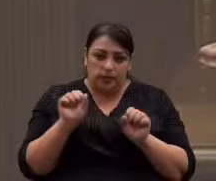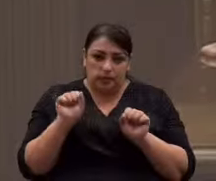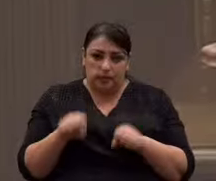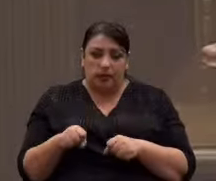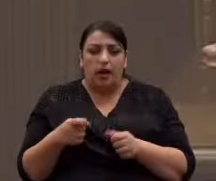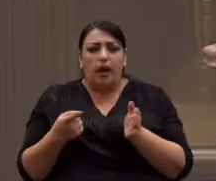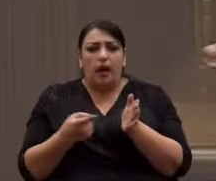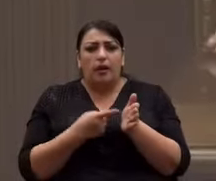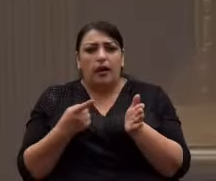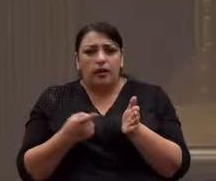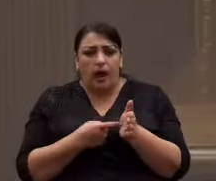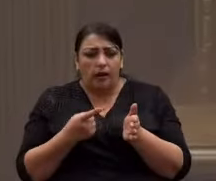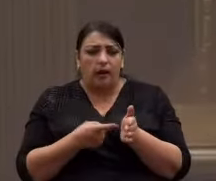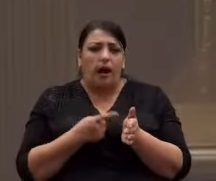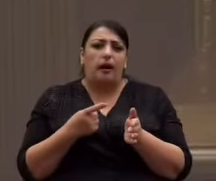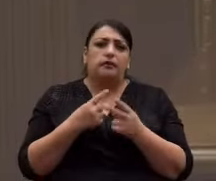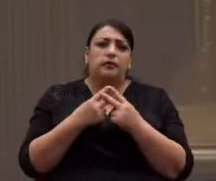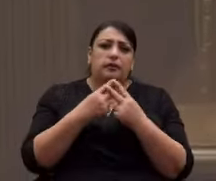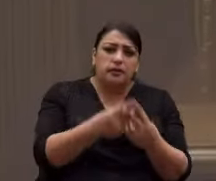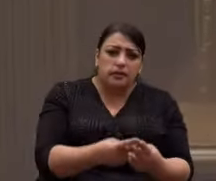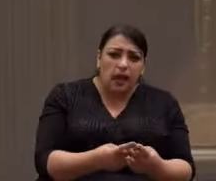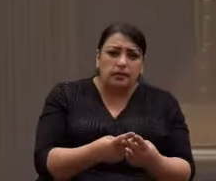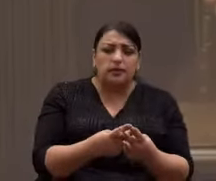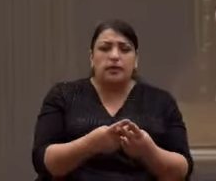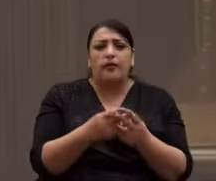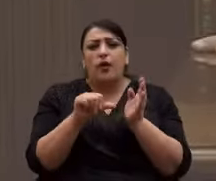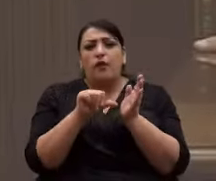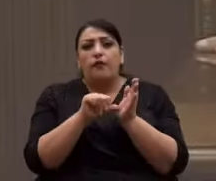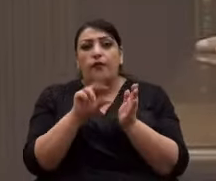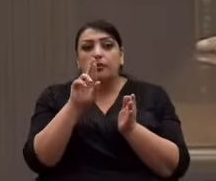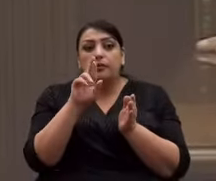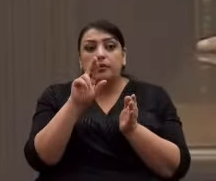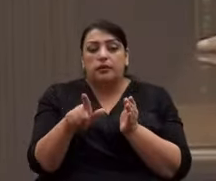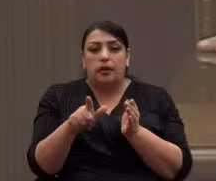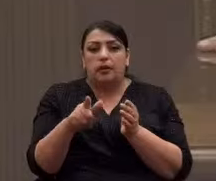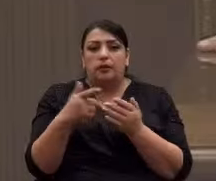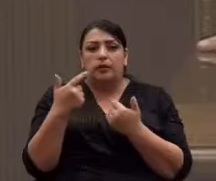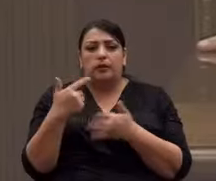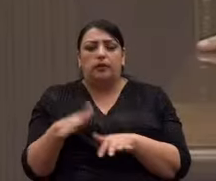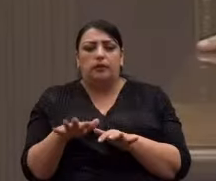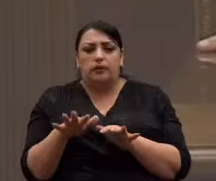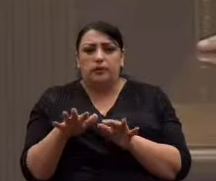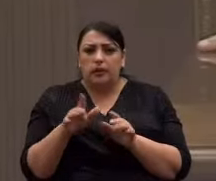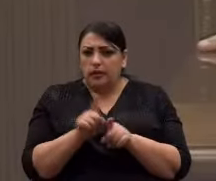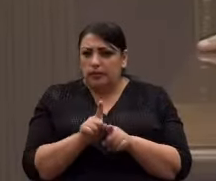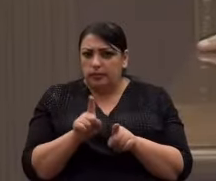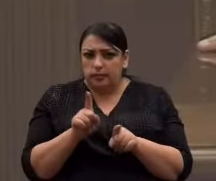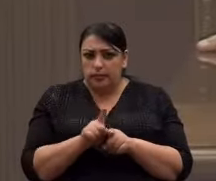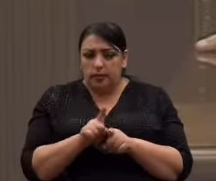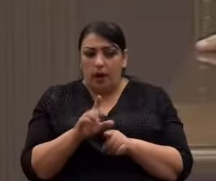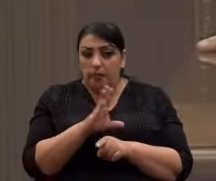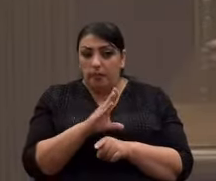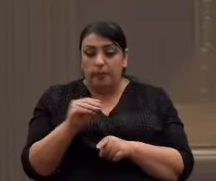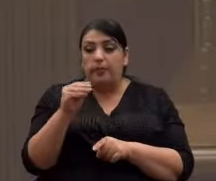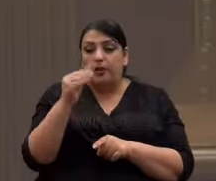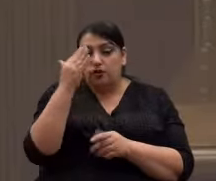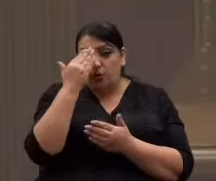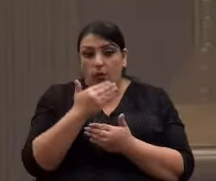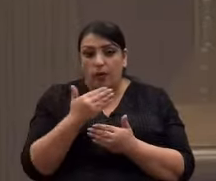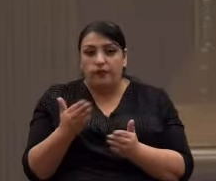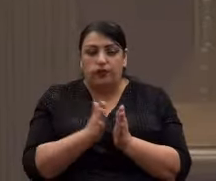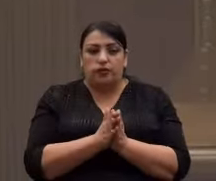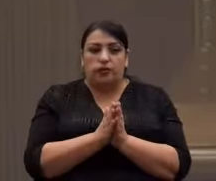կհարուցեն, կնստացնեն, 6 տարի ձերածների առաջա, սիրելի հայրենակից ամեն մեկդ, մի